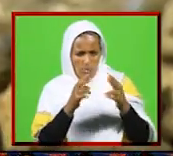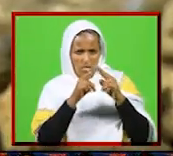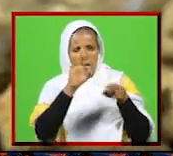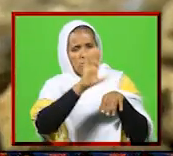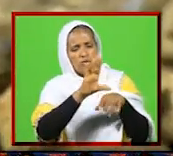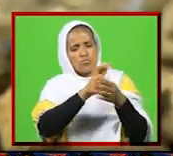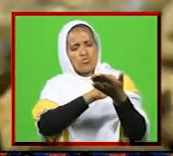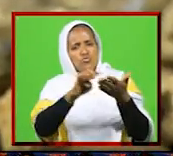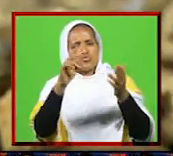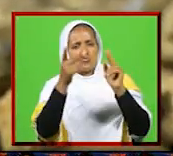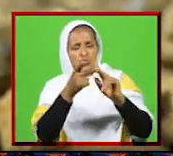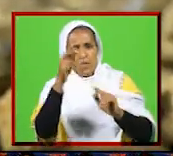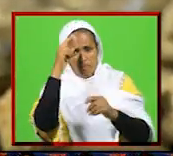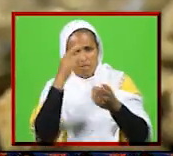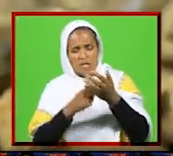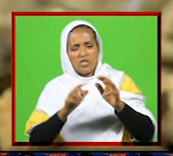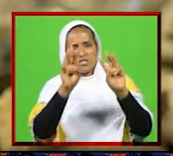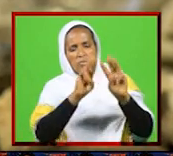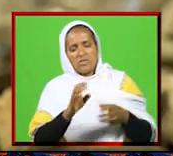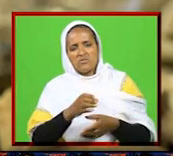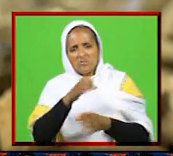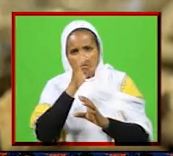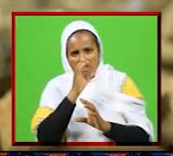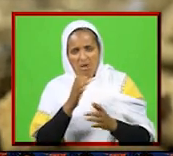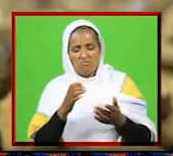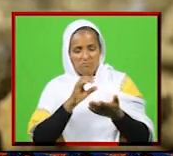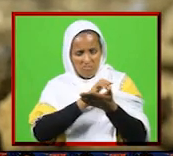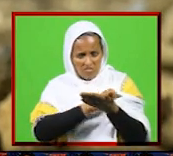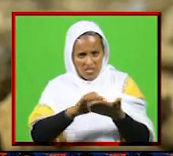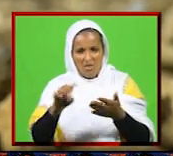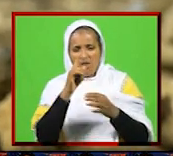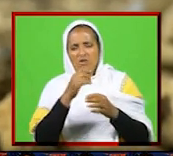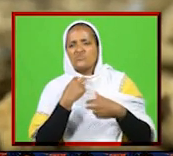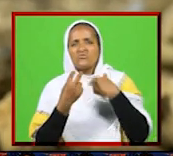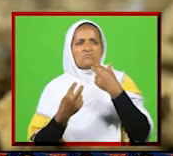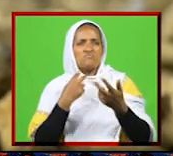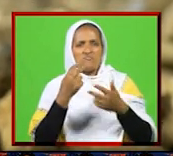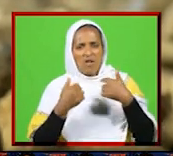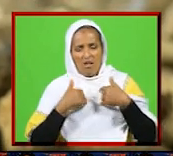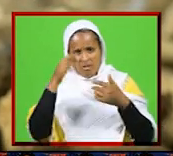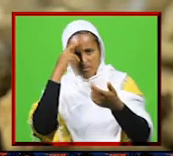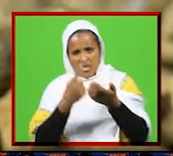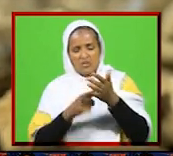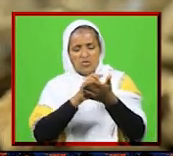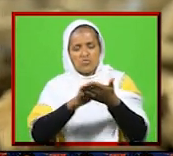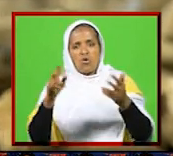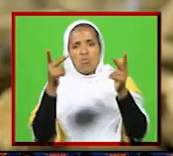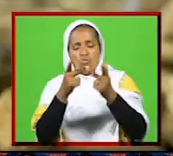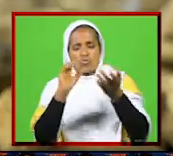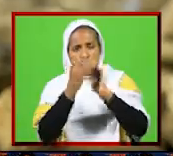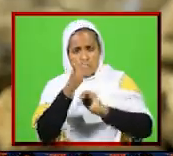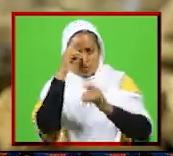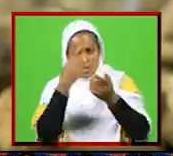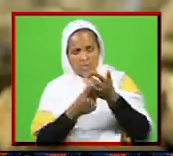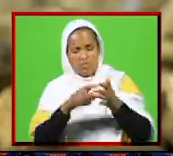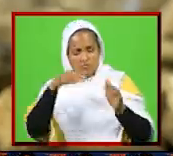ላዩ በጣም ገዳም ቅዱስ ቦታ ስለሆነ ሰንበቴ ሲጠጣ ጸበል ጸድቅ ሲቀመስ አንዳንድ ጫጫታዎች ሊኖር ስለሚችሉ የቅዱሳን ቦታ